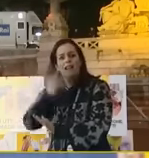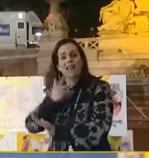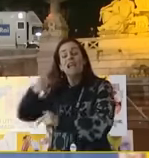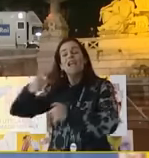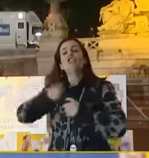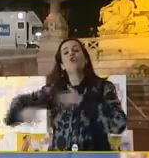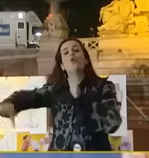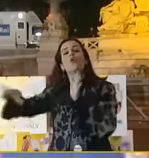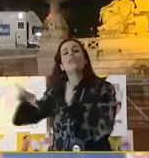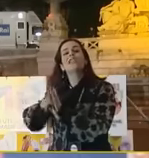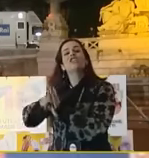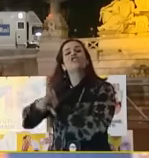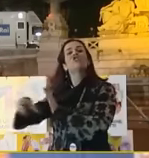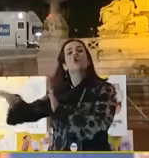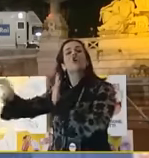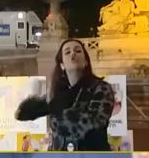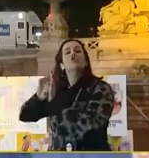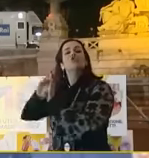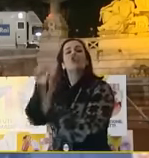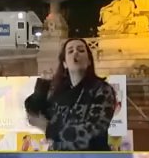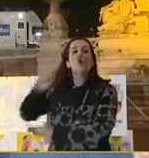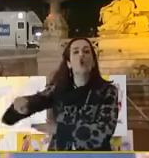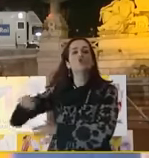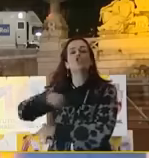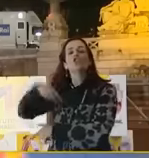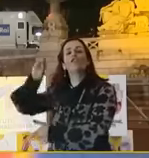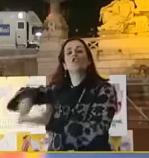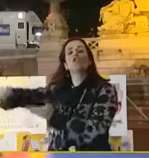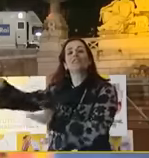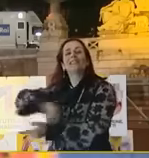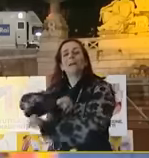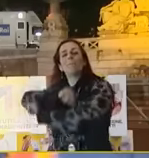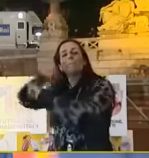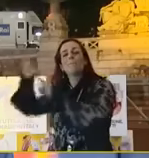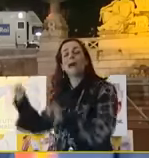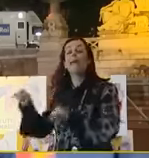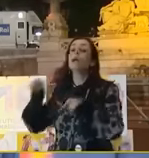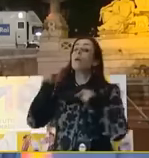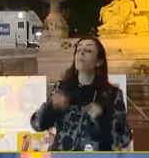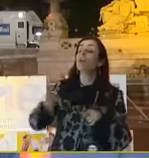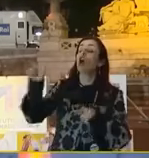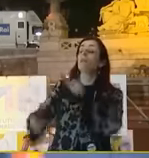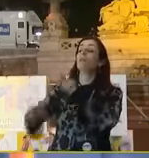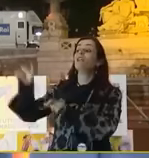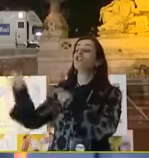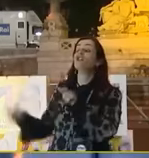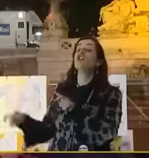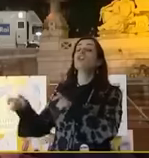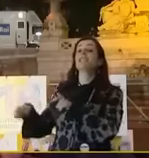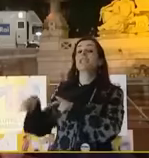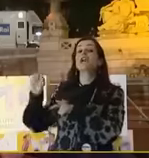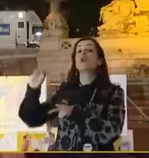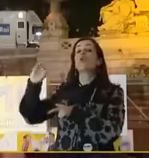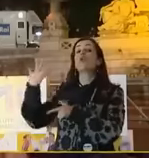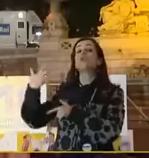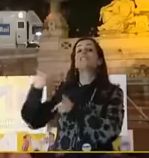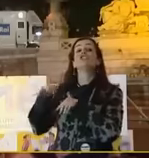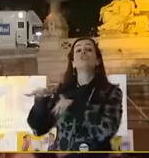votata, mai. Però questi espertoni che ci hanno lasciato Roma con 15 miliardi di euro di debiti, che hanno massacrato la